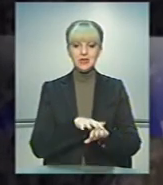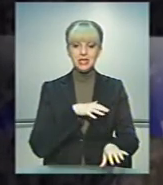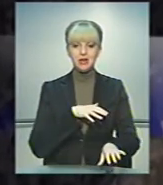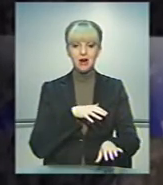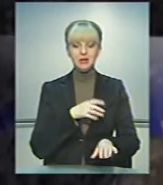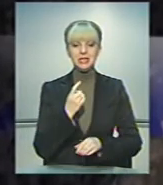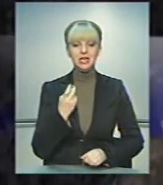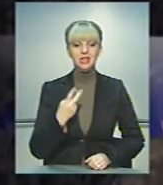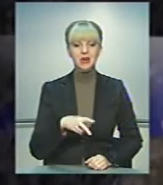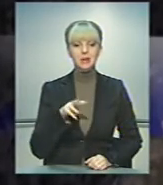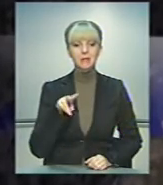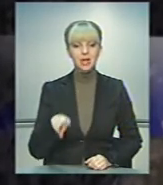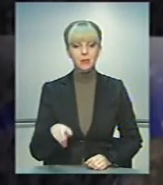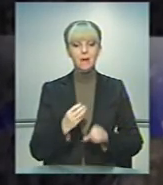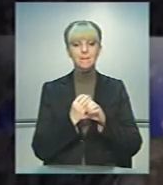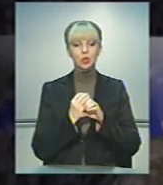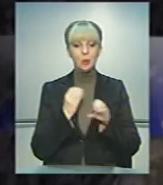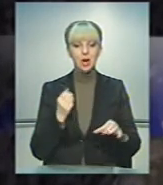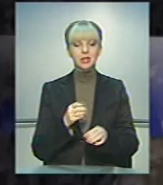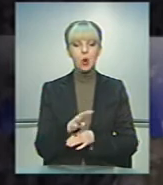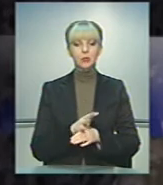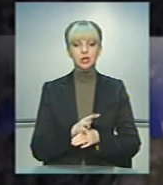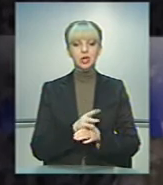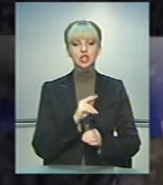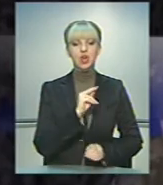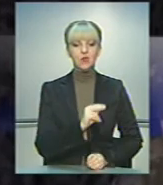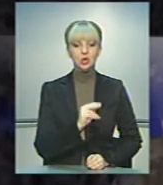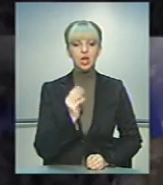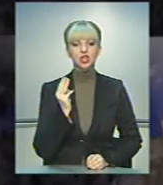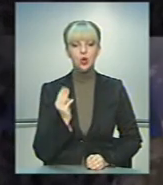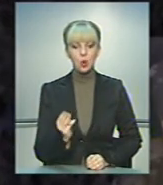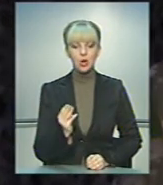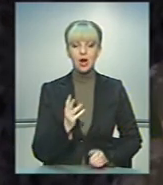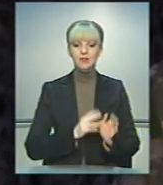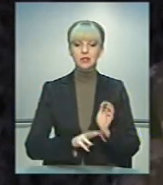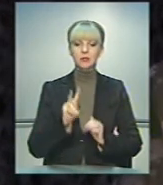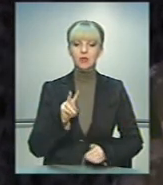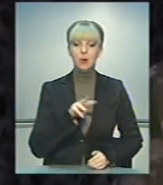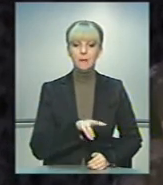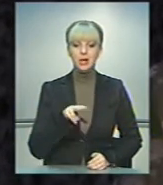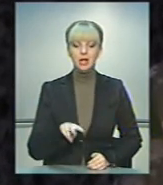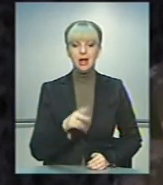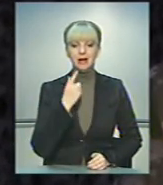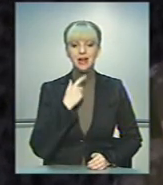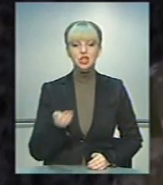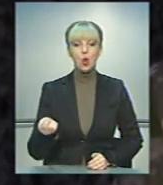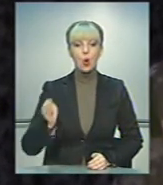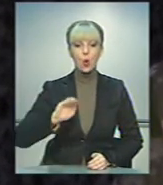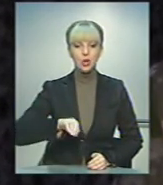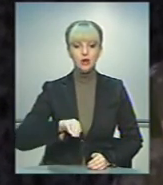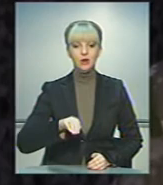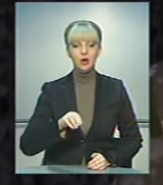зі 120-мм мінометів обстрілювали Чермалик, Широкине, а з 82-мм – Красногорівку.